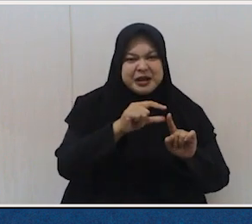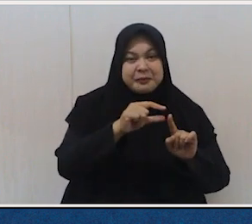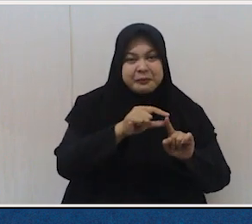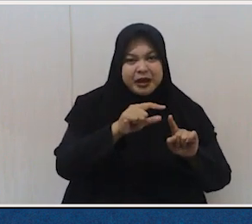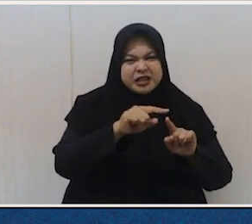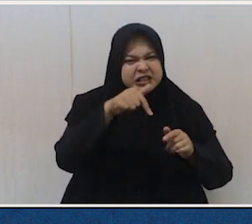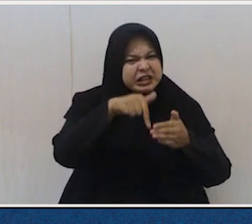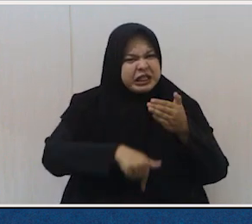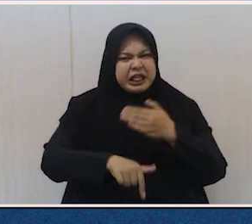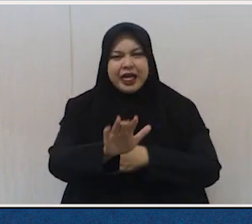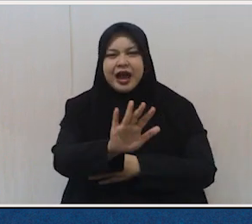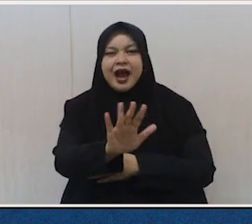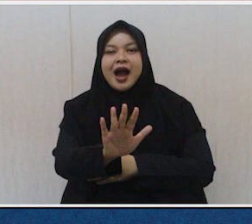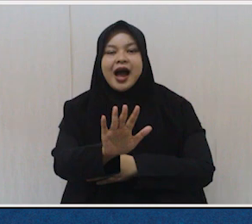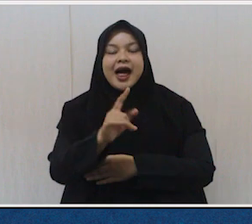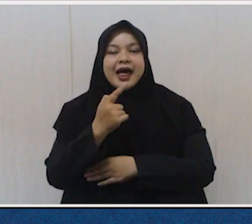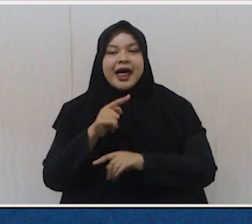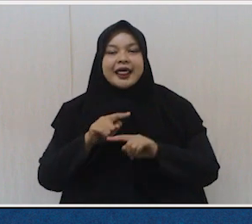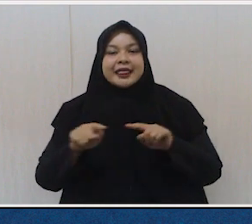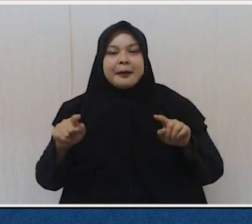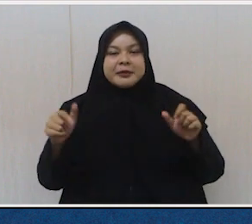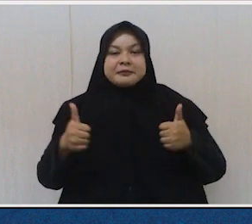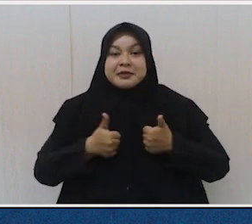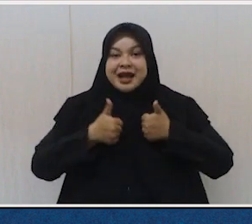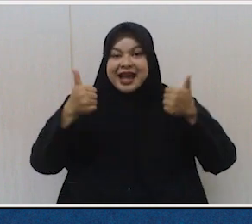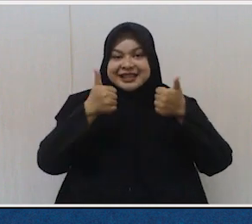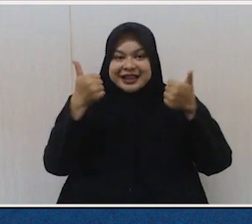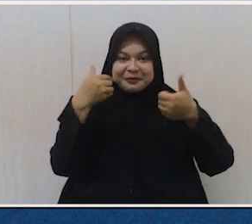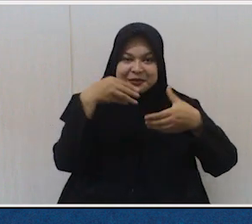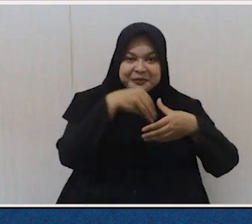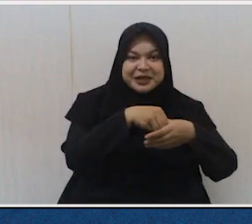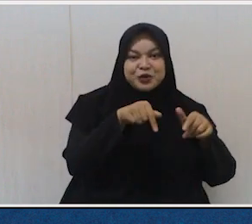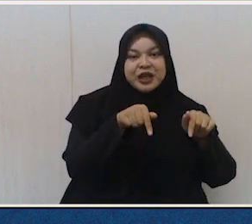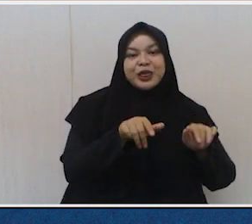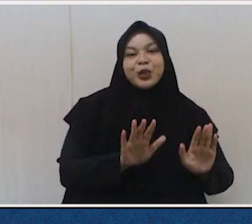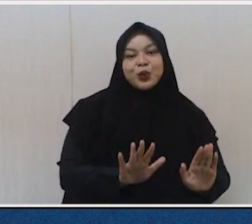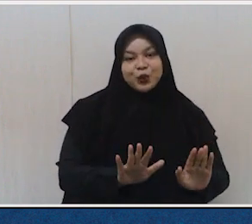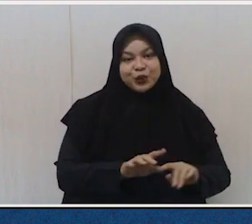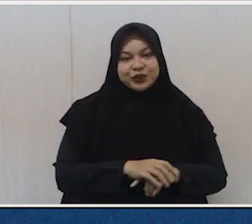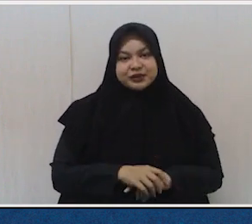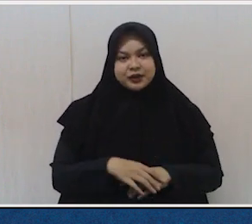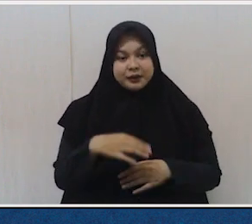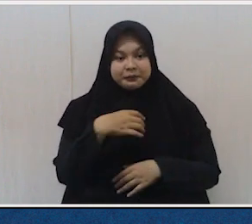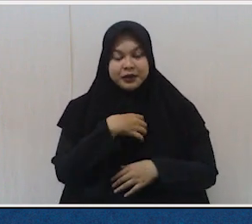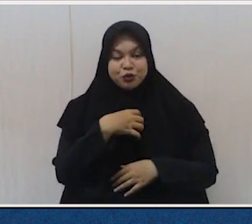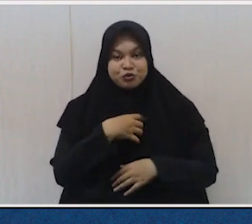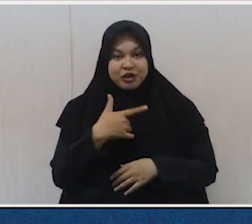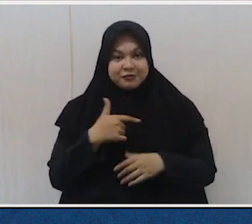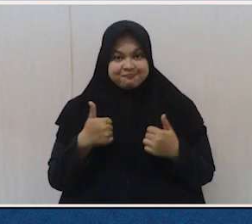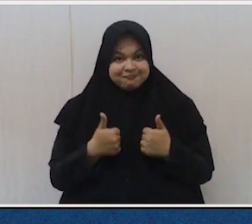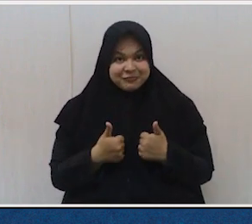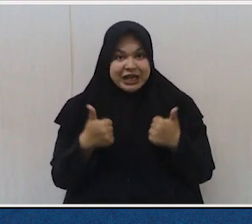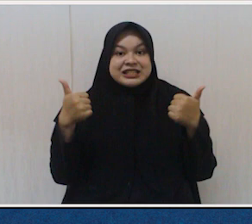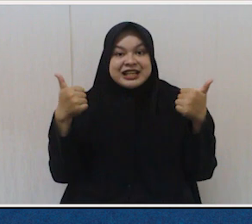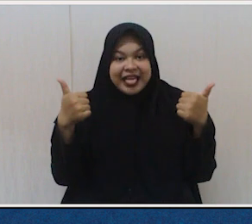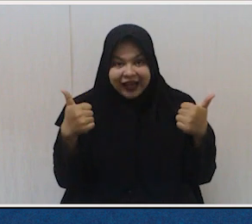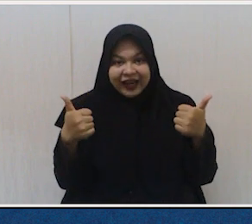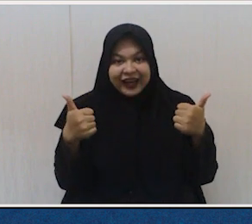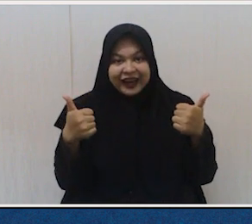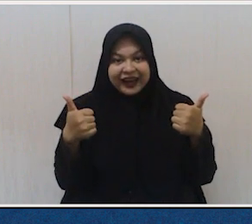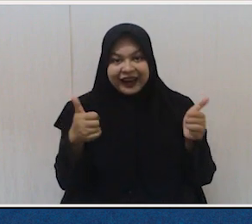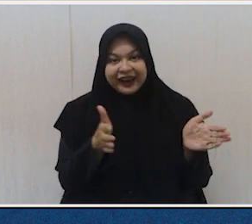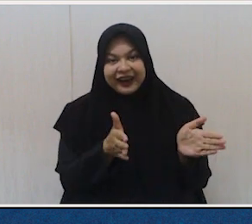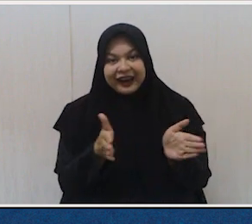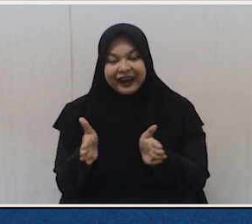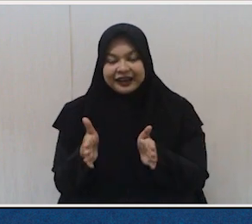gitu tapi berhasil memasukkan hal-hal seperti itu gitu itu Menur saya keberhasilan itu ya itu keberhasilan di